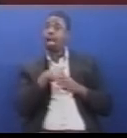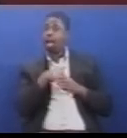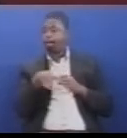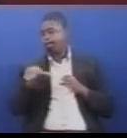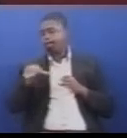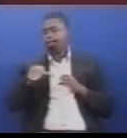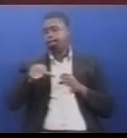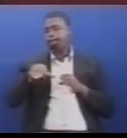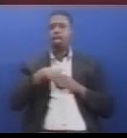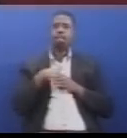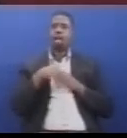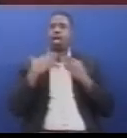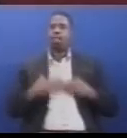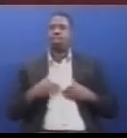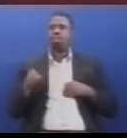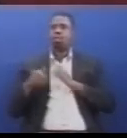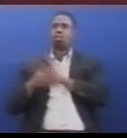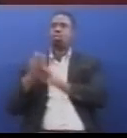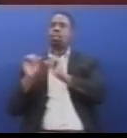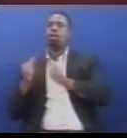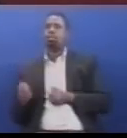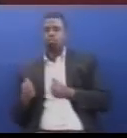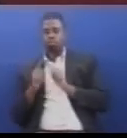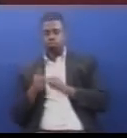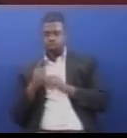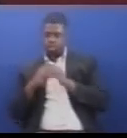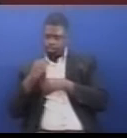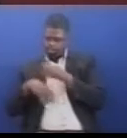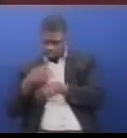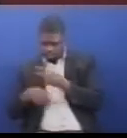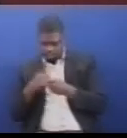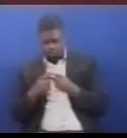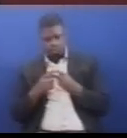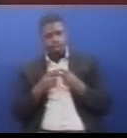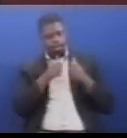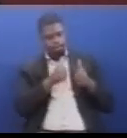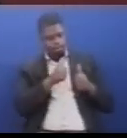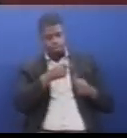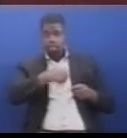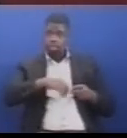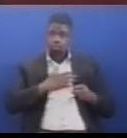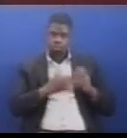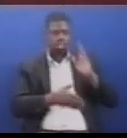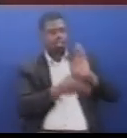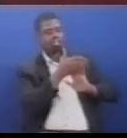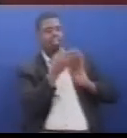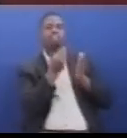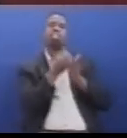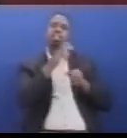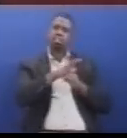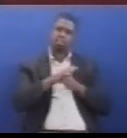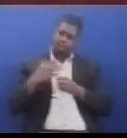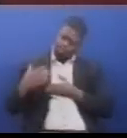huduma za afya, hilo bado halijaanza. Tuko katika mchakato na ni matumaini yetu kwamba likianza fedha nyingi